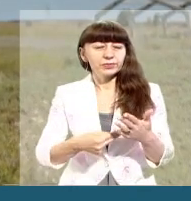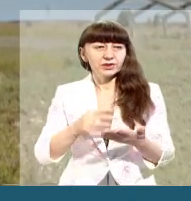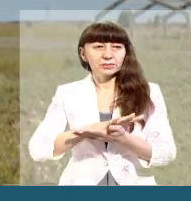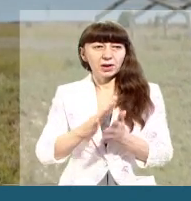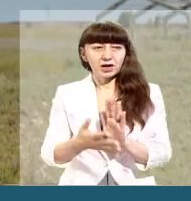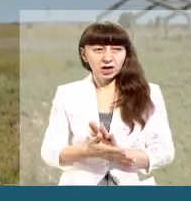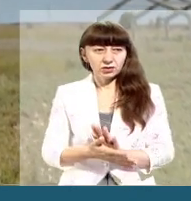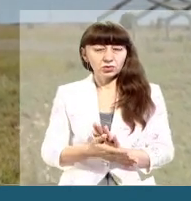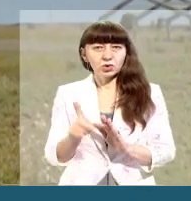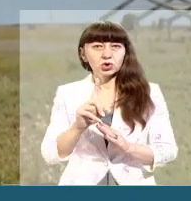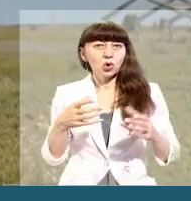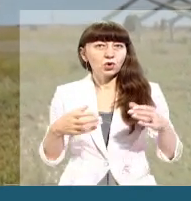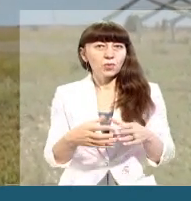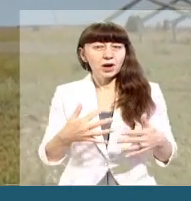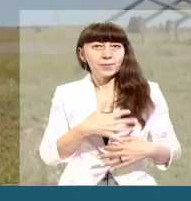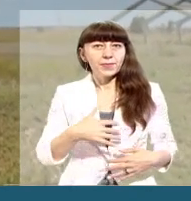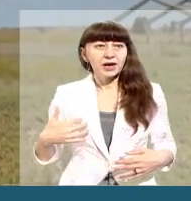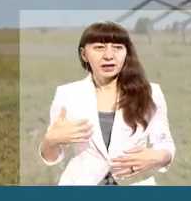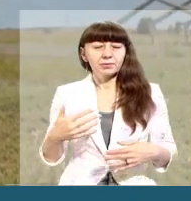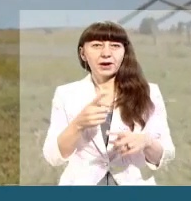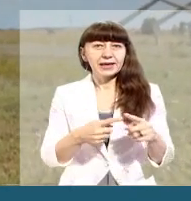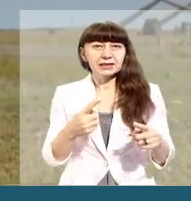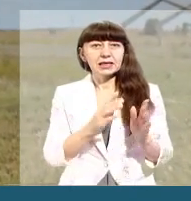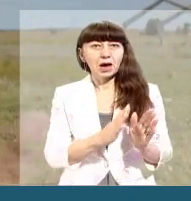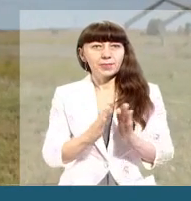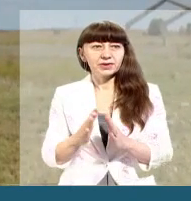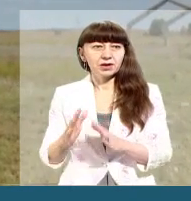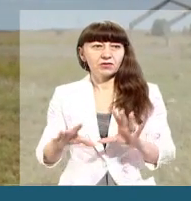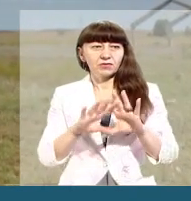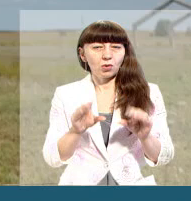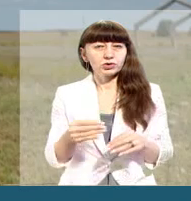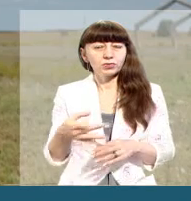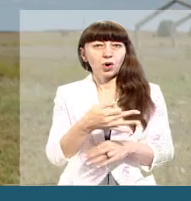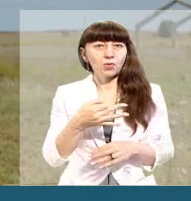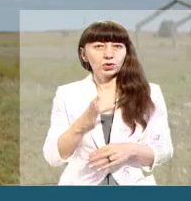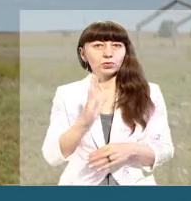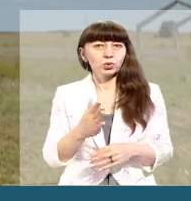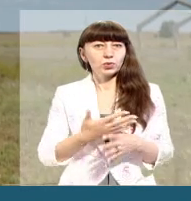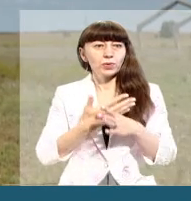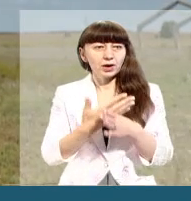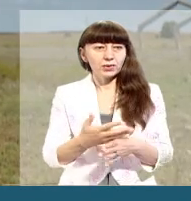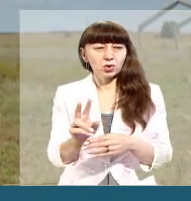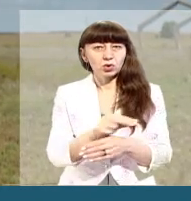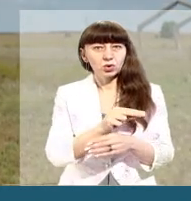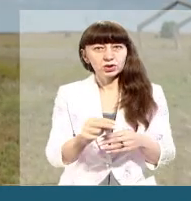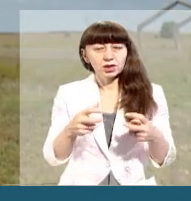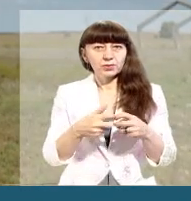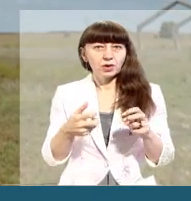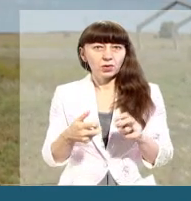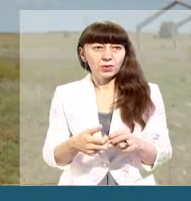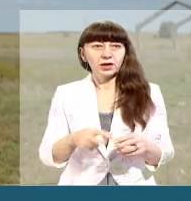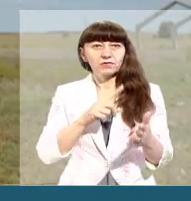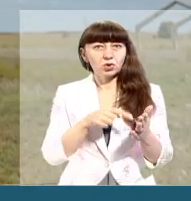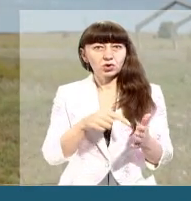была договорен, что компания «Билайн» поэтапно в целом по области будет помогать устранять белые пятна, в том числе